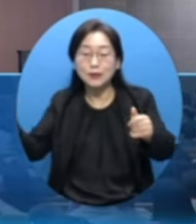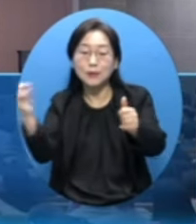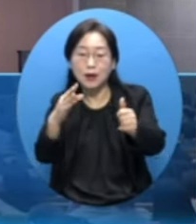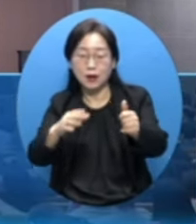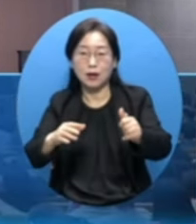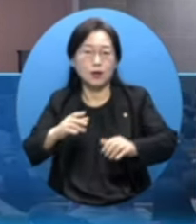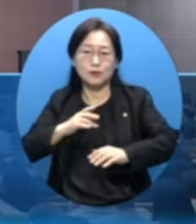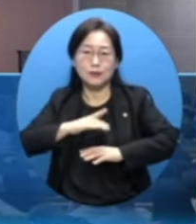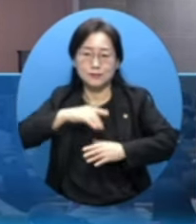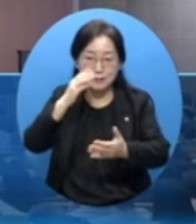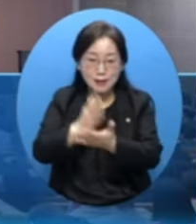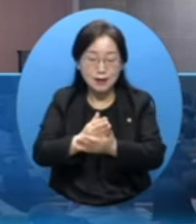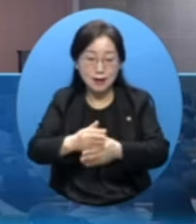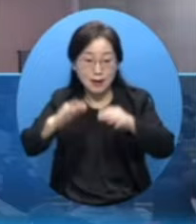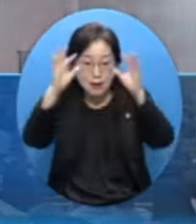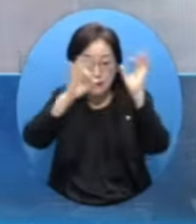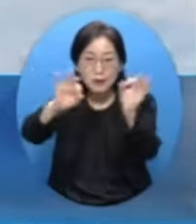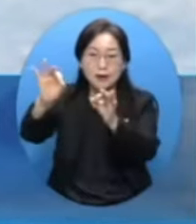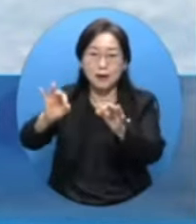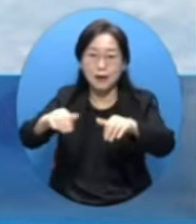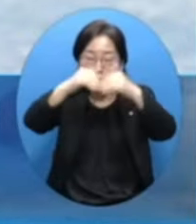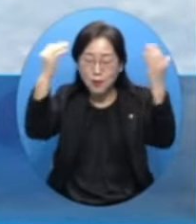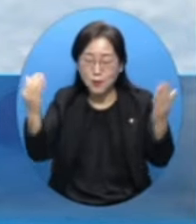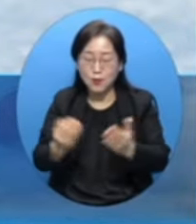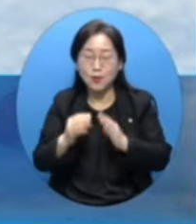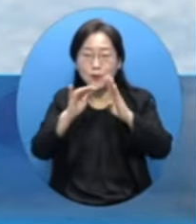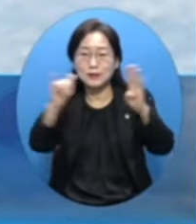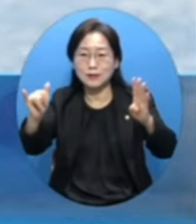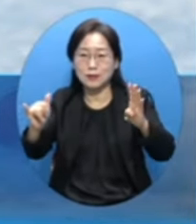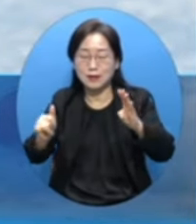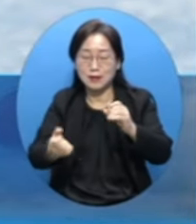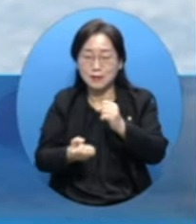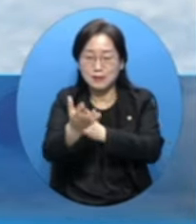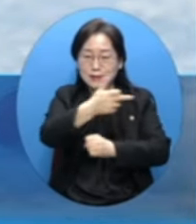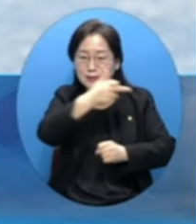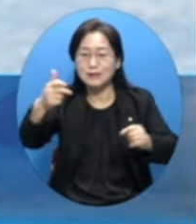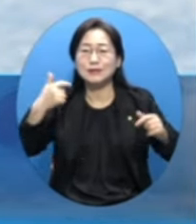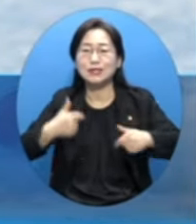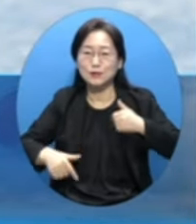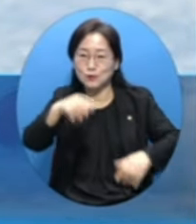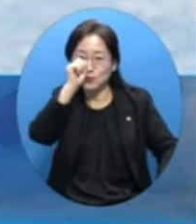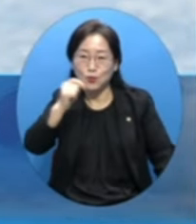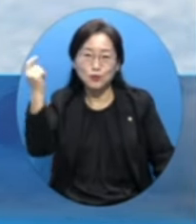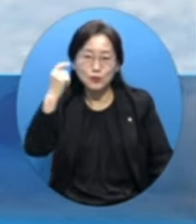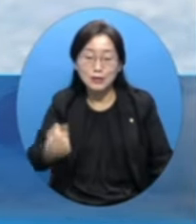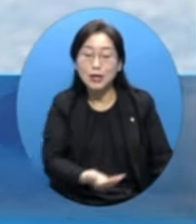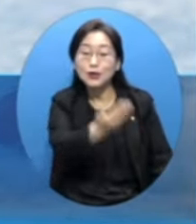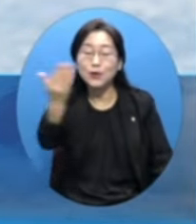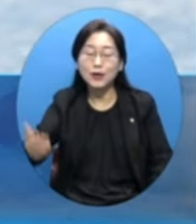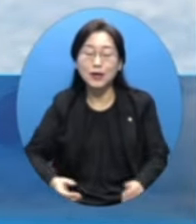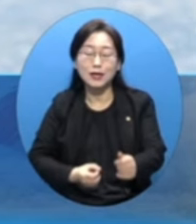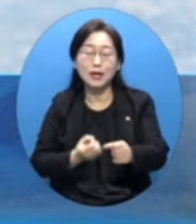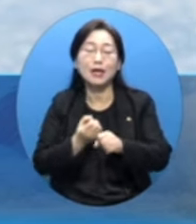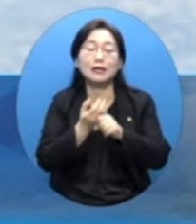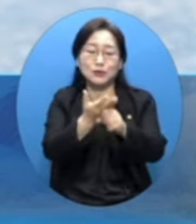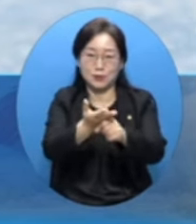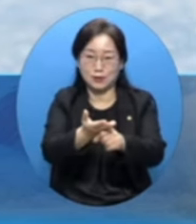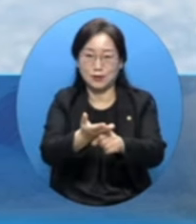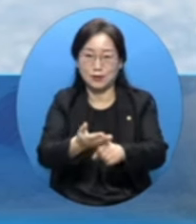두려워하지 말라 보라 내가 온 백성에게 미칠 큰 기쁨의 좋은 소식을 너희에게